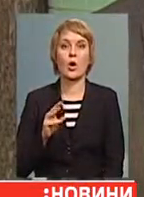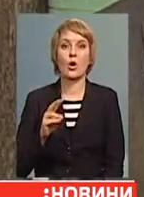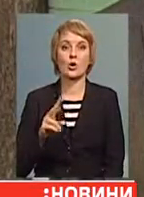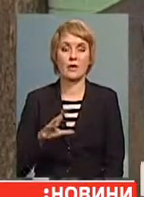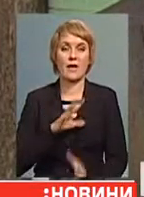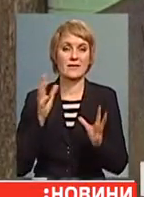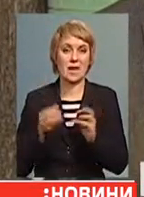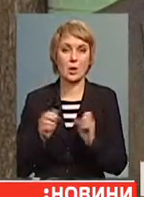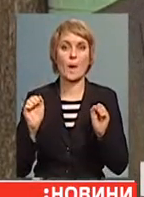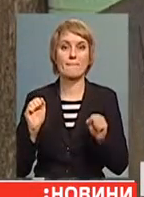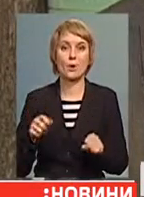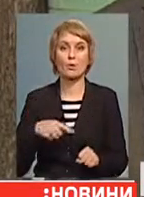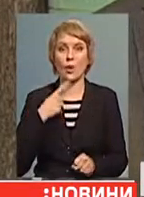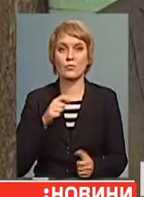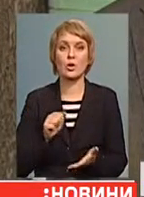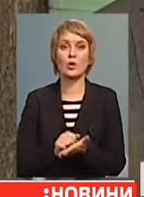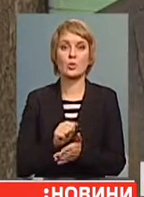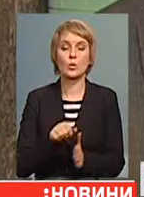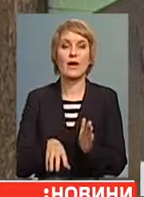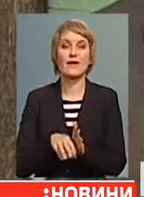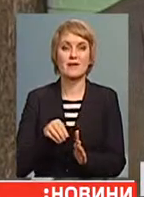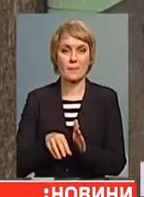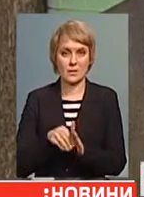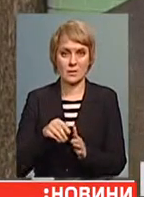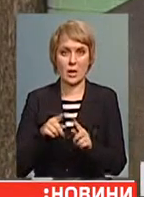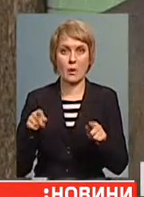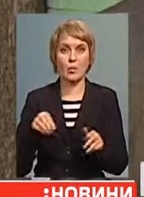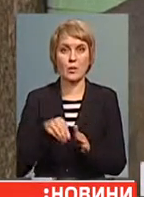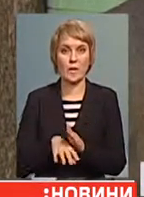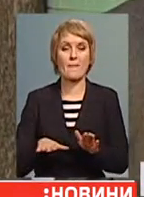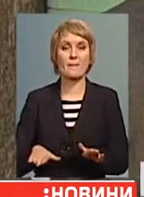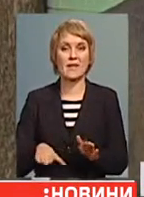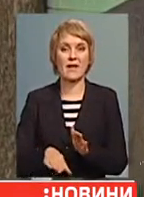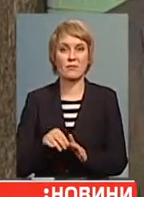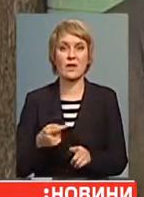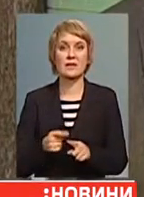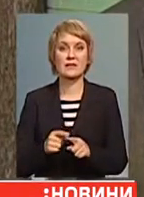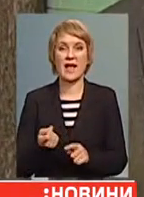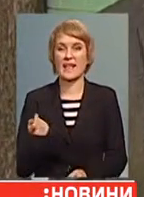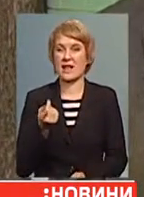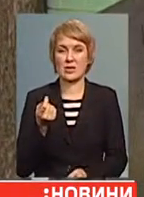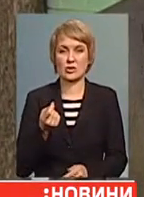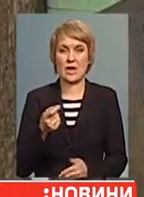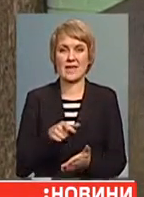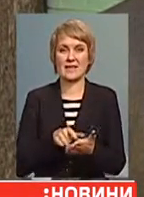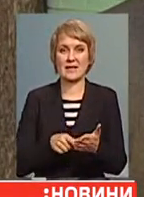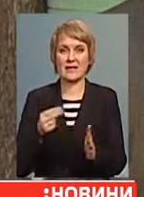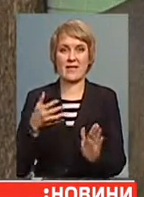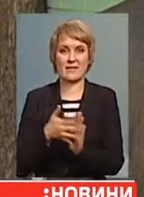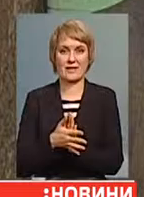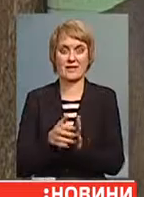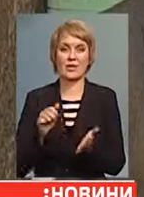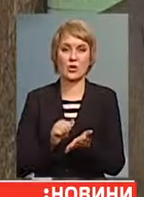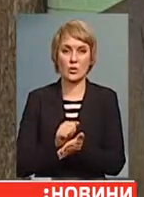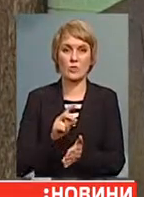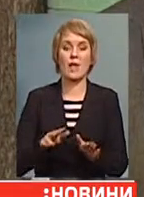Загалом ми можемо говорити про те, що друк виборчих бюлетенів на місцевих виборах – це незначна стаття витрат. Тому що друк здійснюється